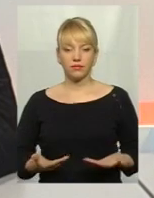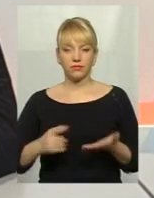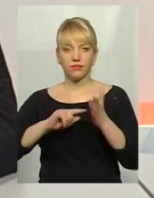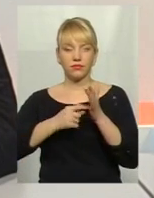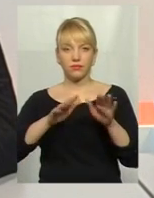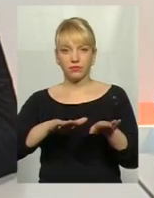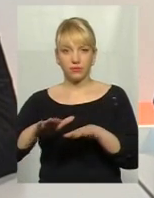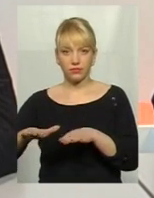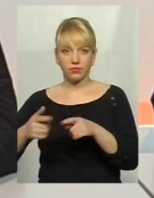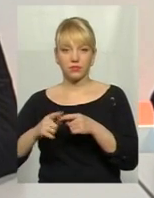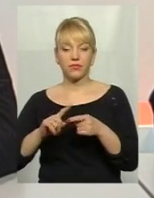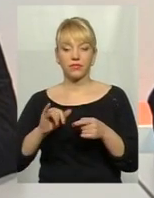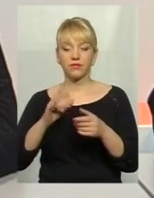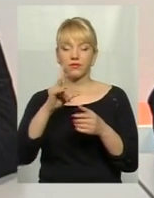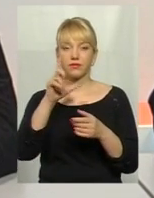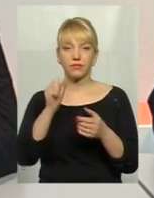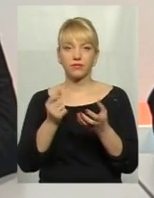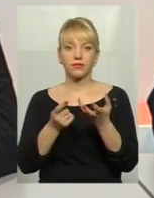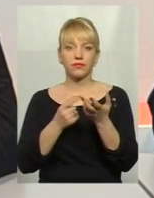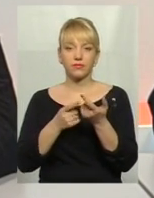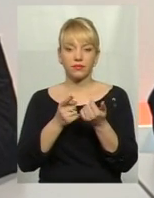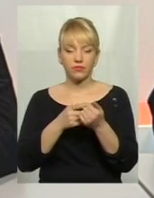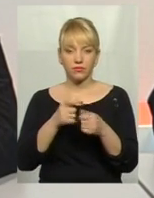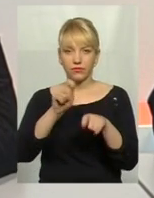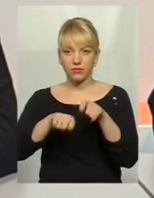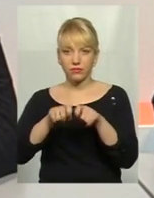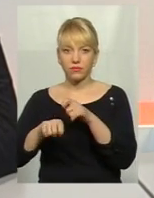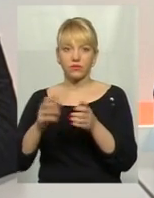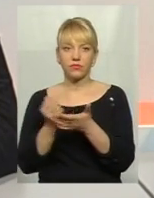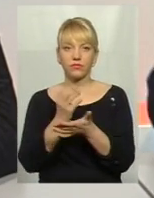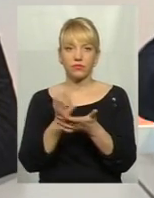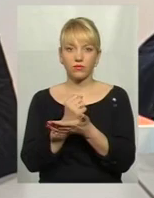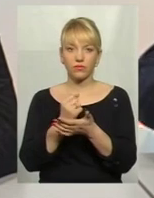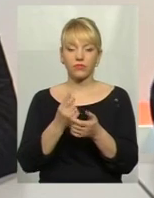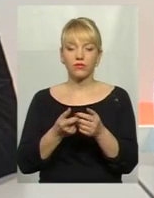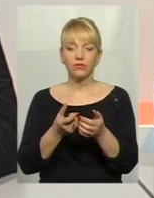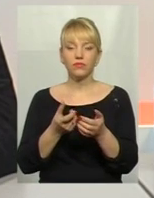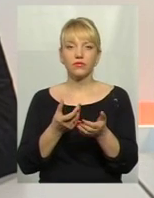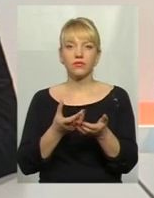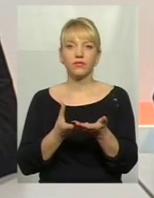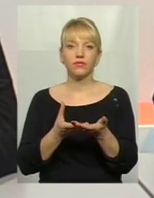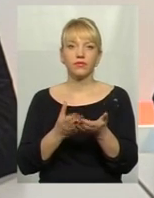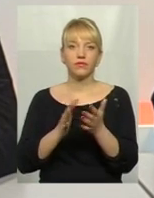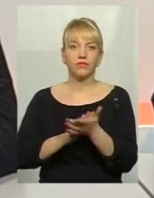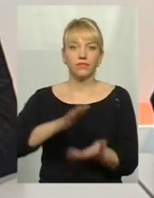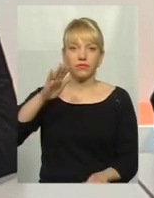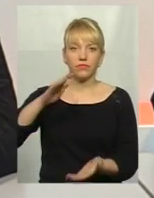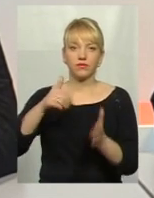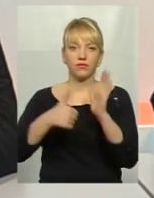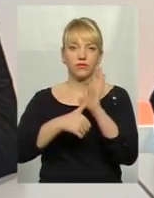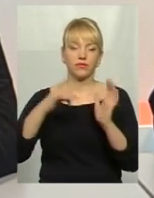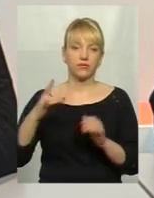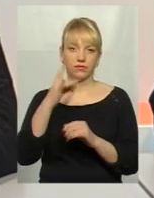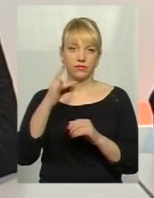цієї інвентаризації доходи по платі за землю виросли в 6 разів. Не на, а в 6 разів. Тобто ресурс